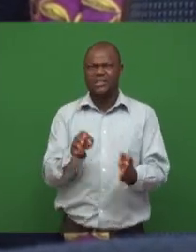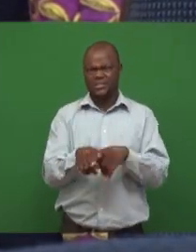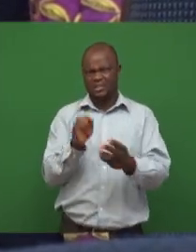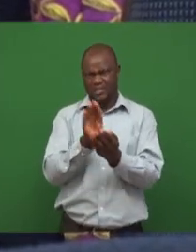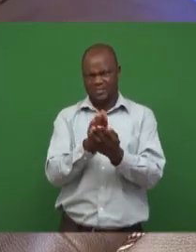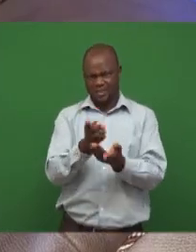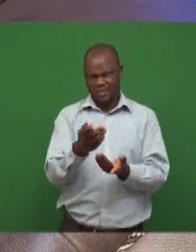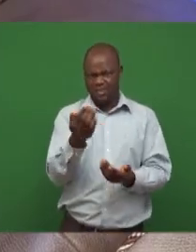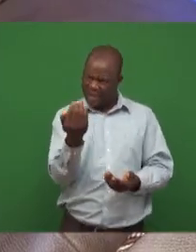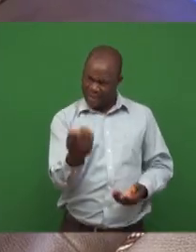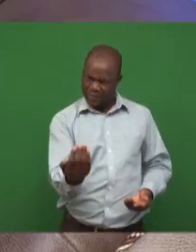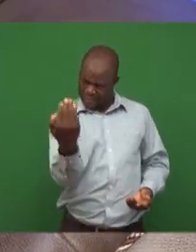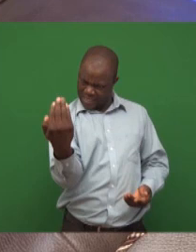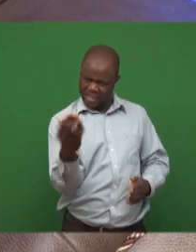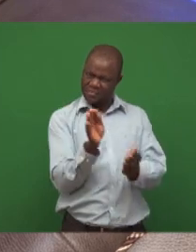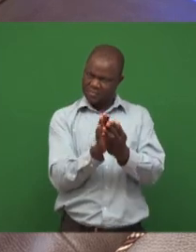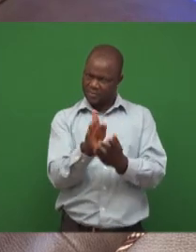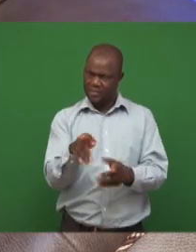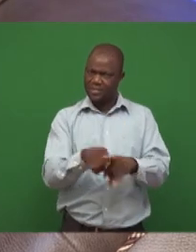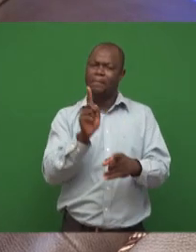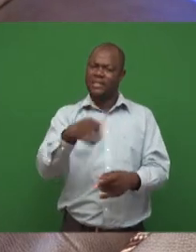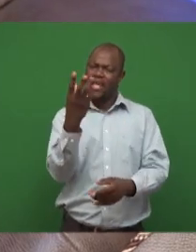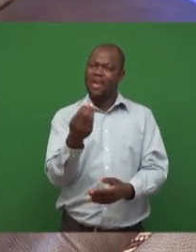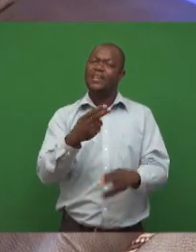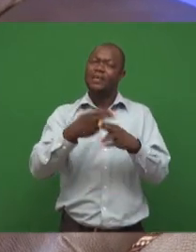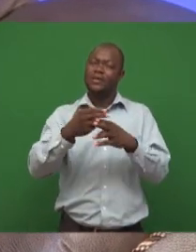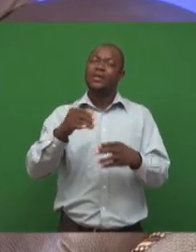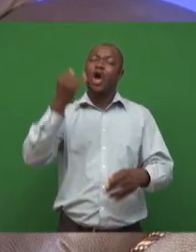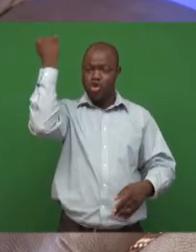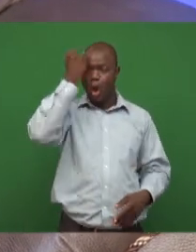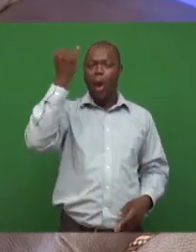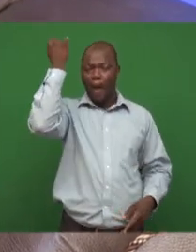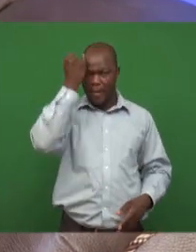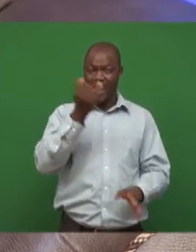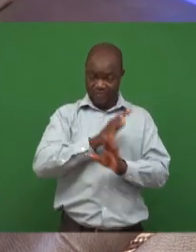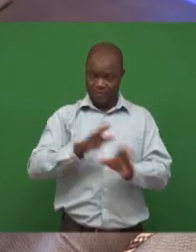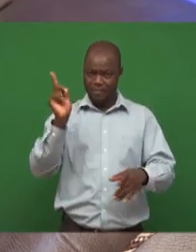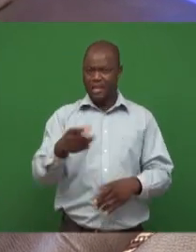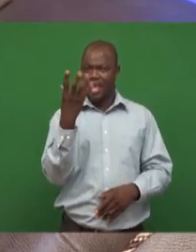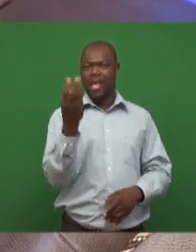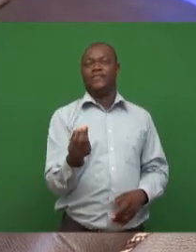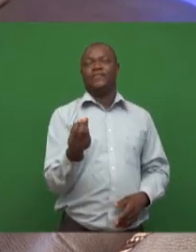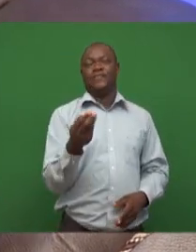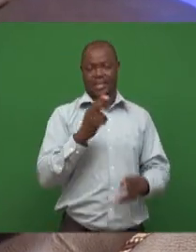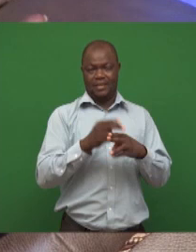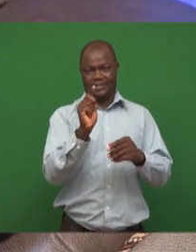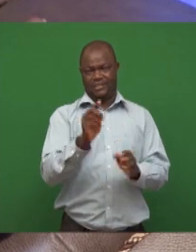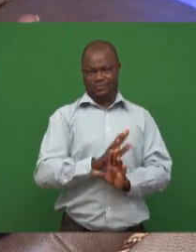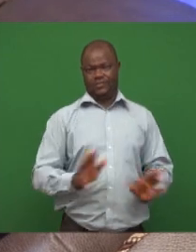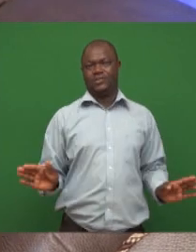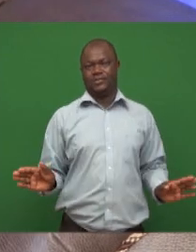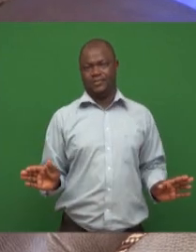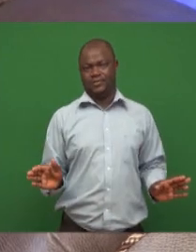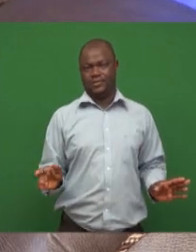ndatezvara. Ei vanogona kunge varatezvara. Asi kana vachinzi Jonika zvatosiyana handiti? Kana vachinzi Tatenda zvatosiyana. Ndirikuya